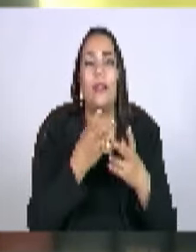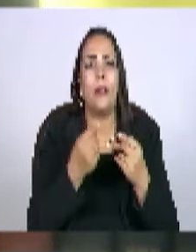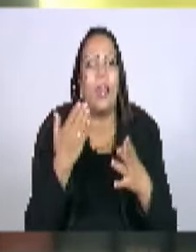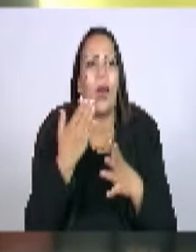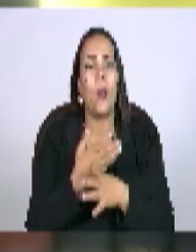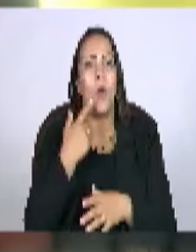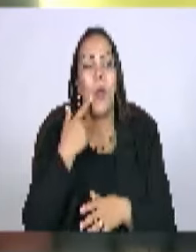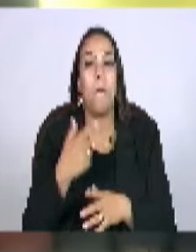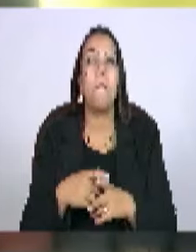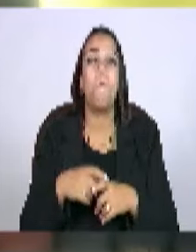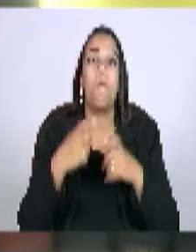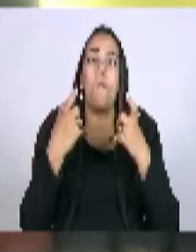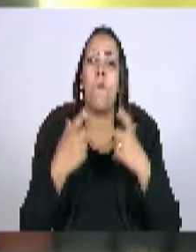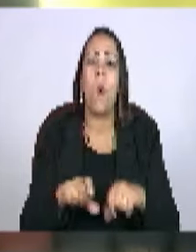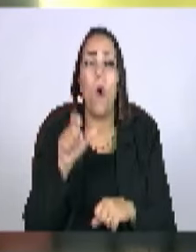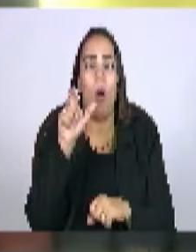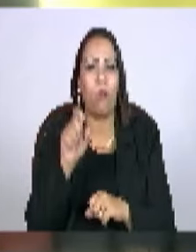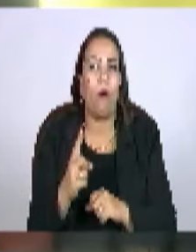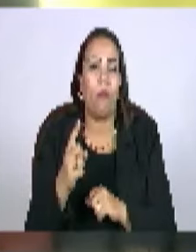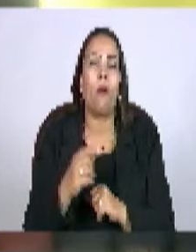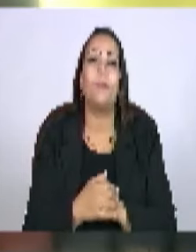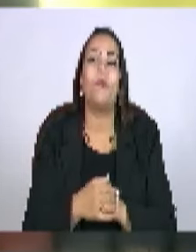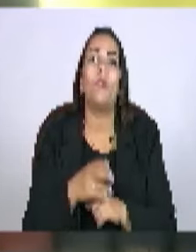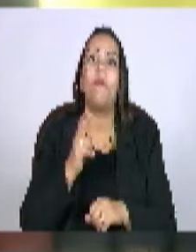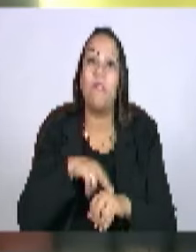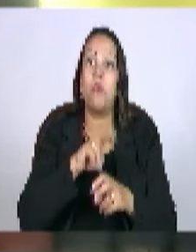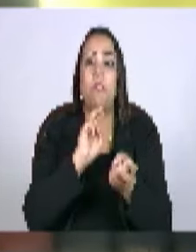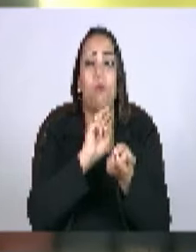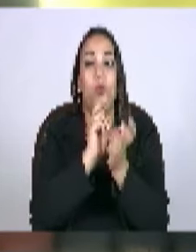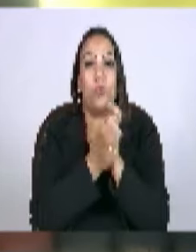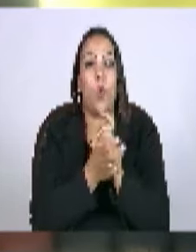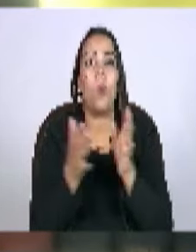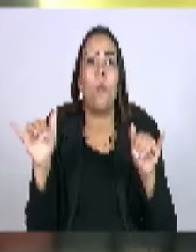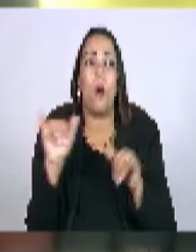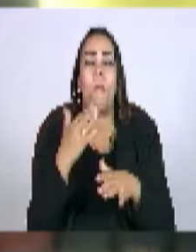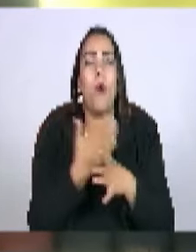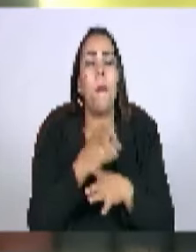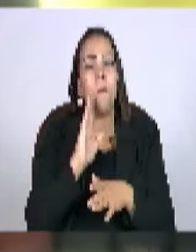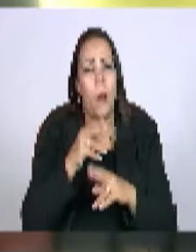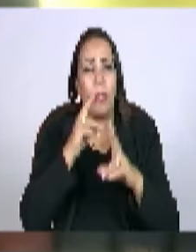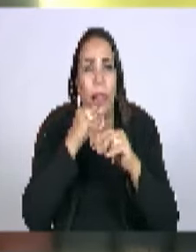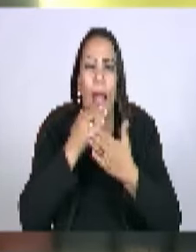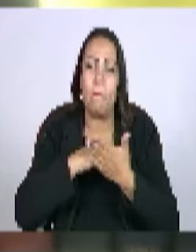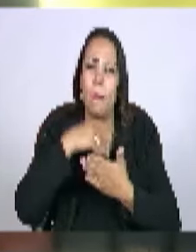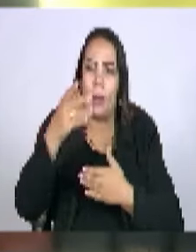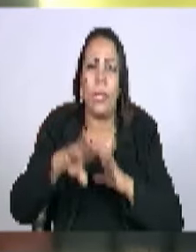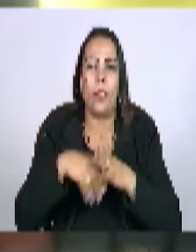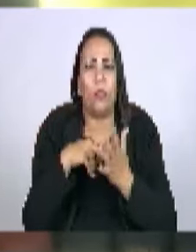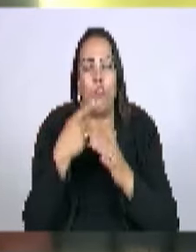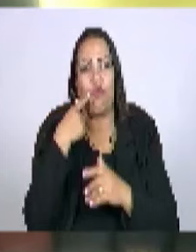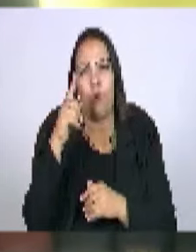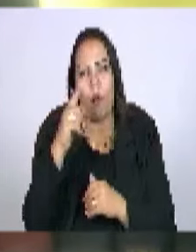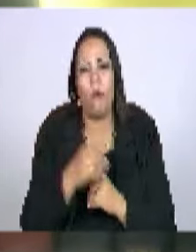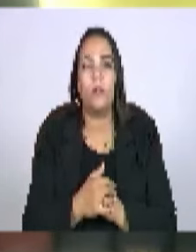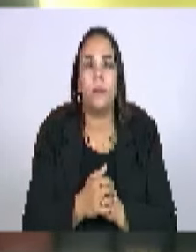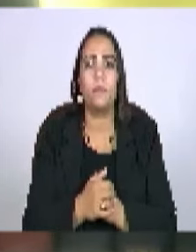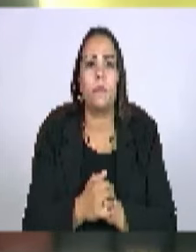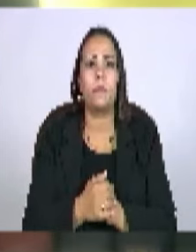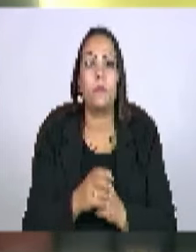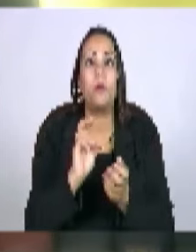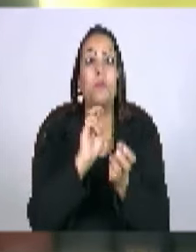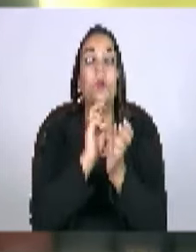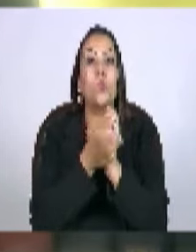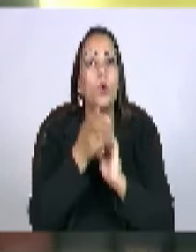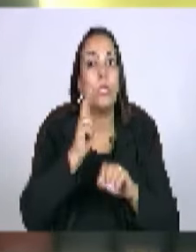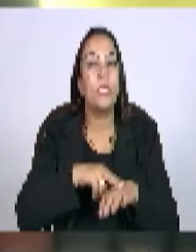مجال المواطنه في مشروع مهم جدا ممكن نبقى نتكلم عنه في لقاء منفصل مشروع